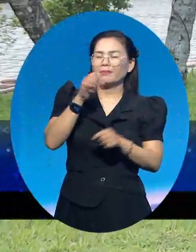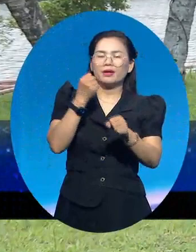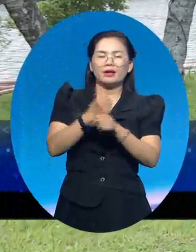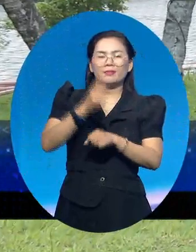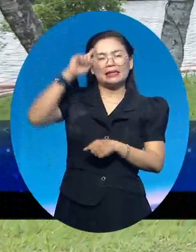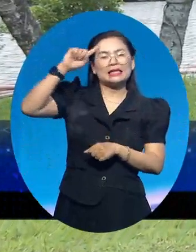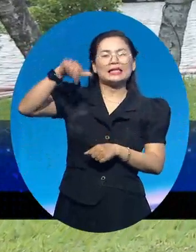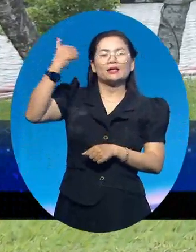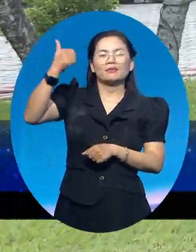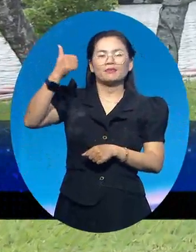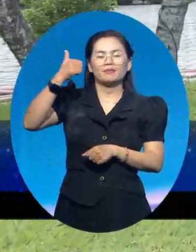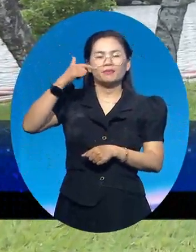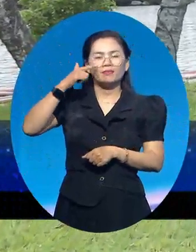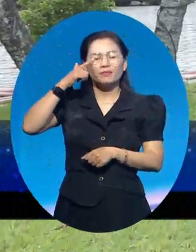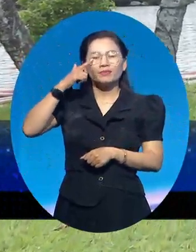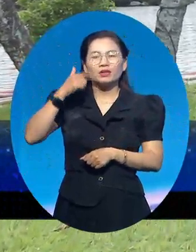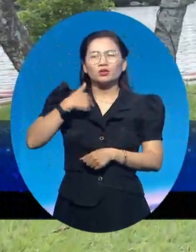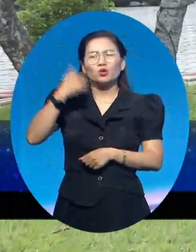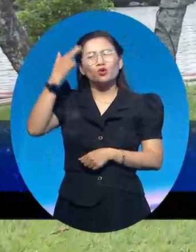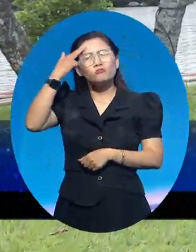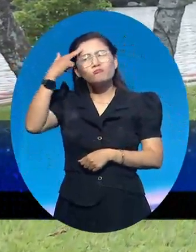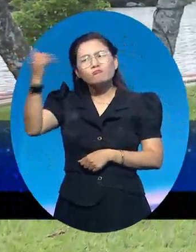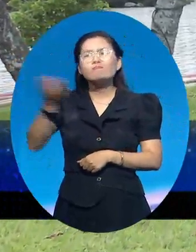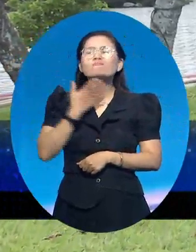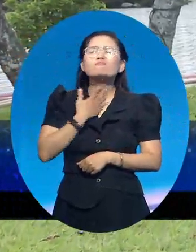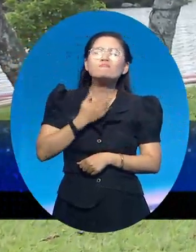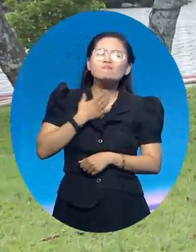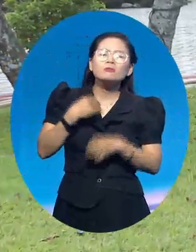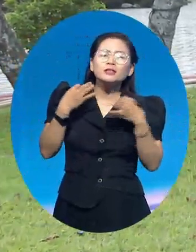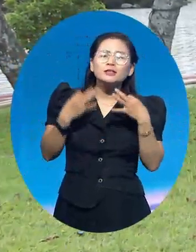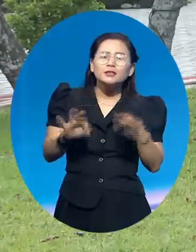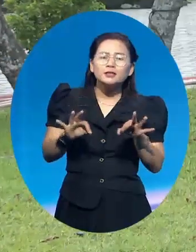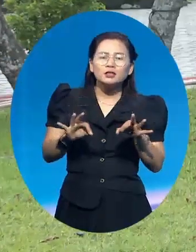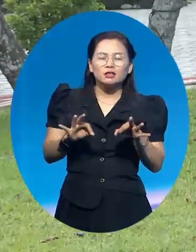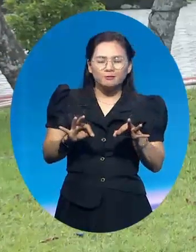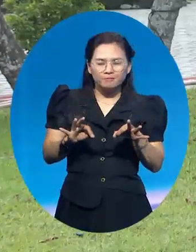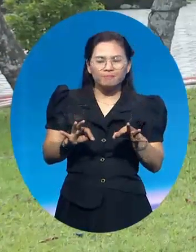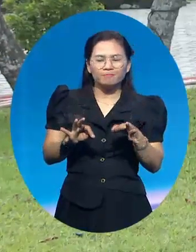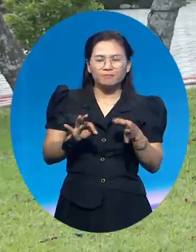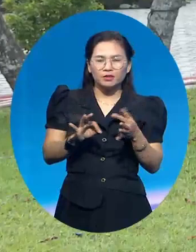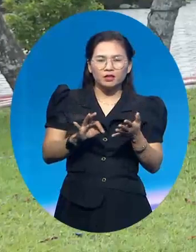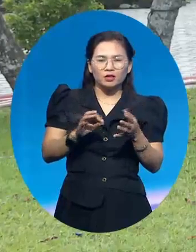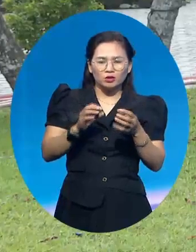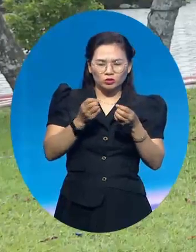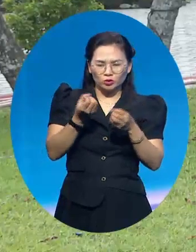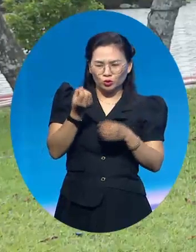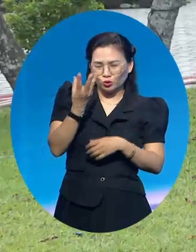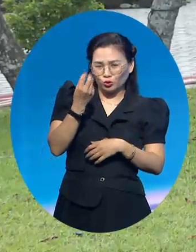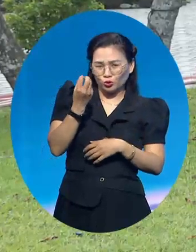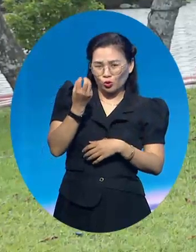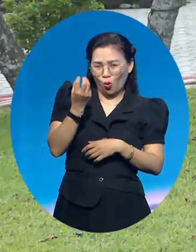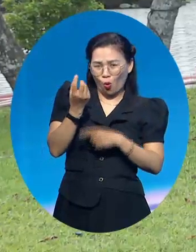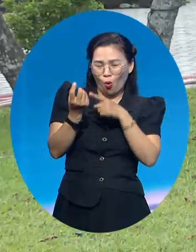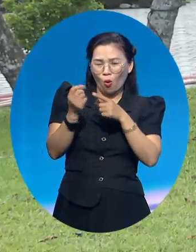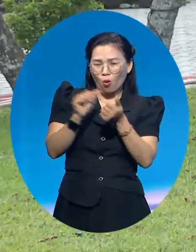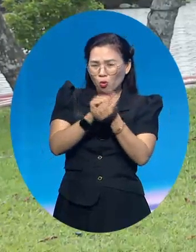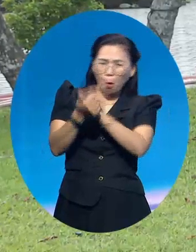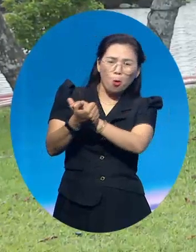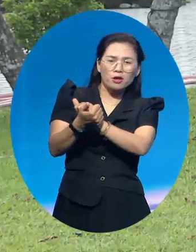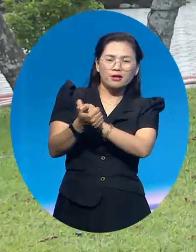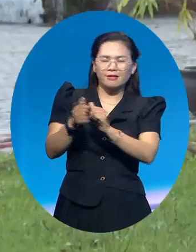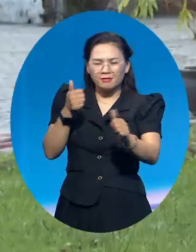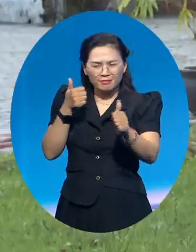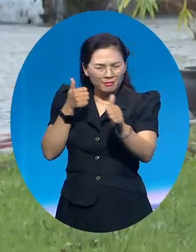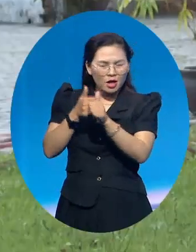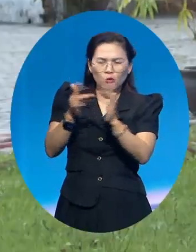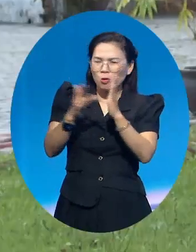năm, tôi thầm ao ước để làm được một số hóa, một cái công nghệ theo tiên tiến